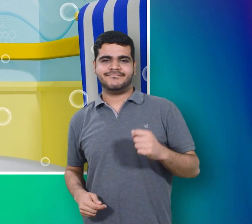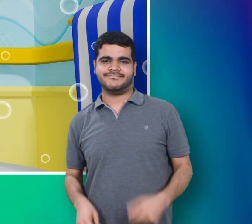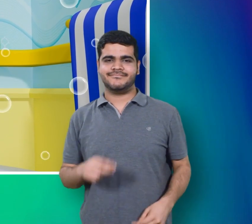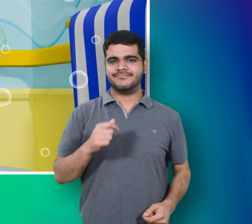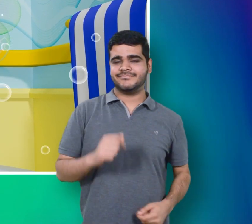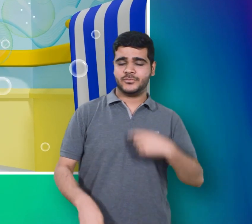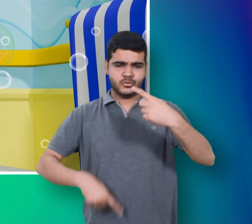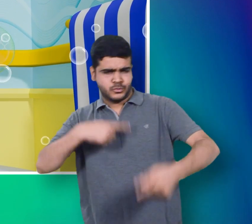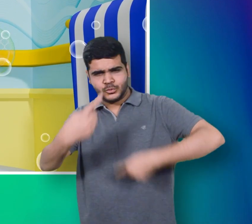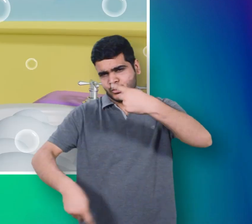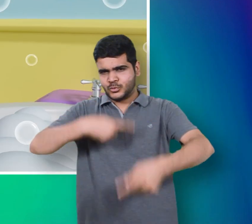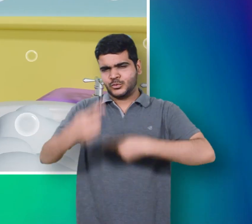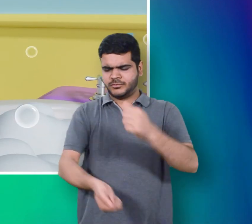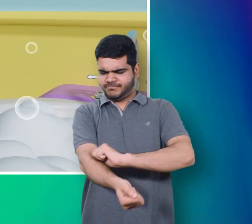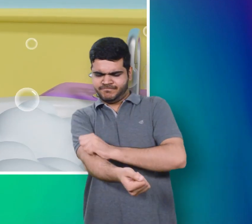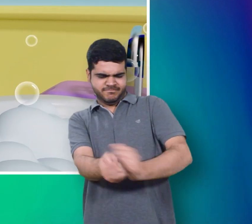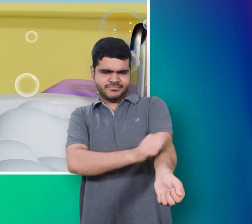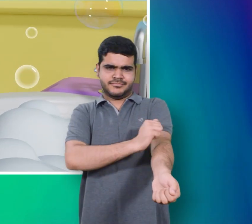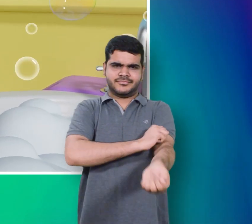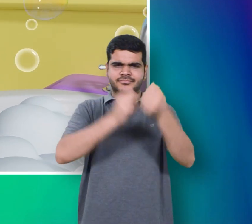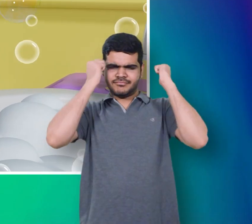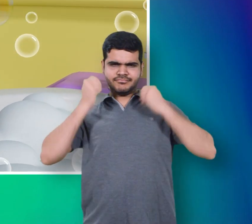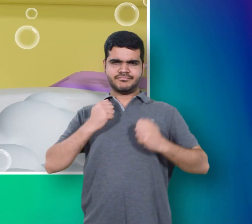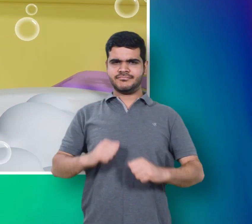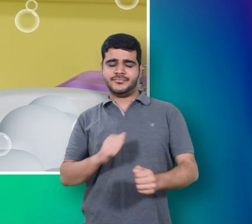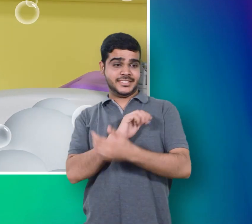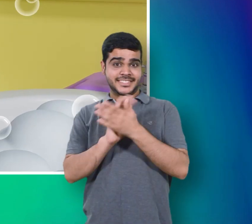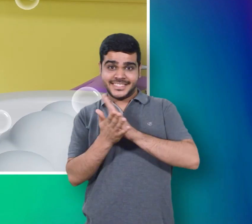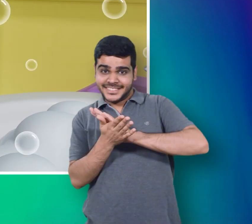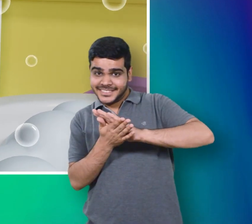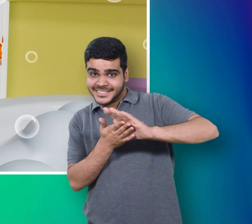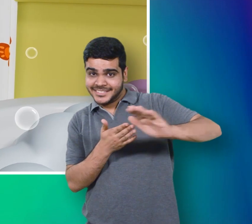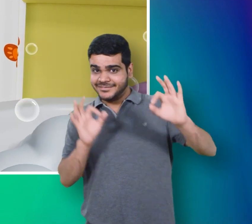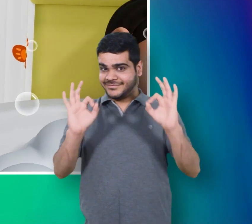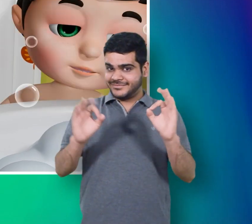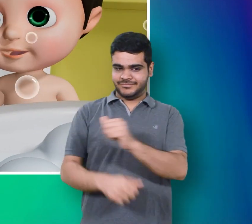हाथ पैर सब साफ करो जी। रोज नहाओ रगड़ रगड़ कर,